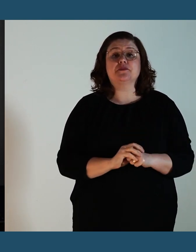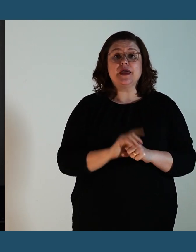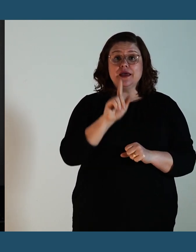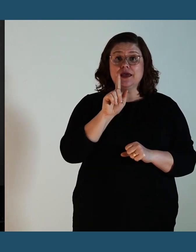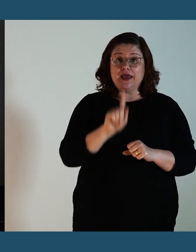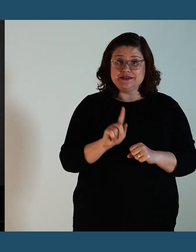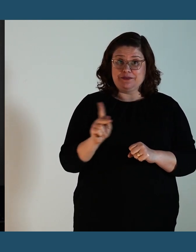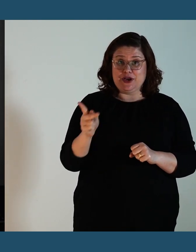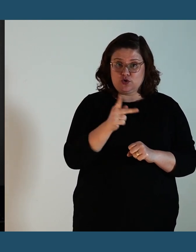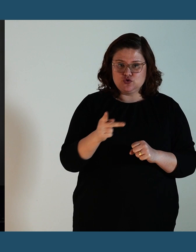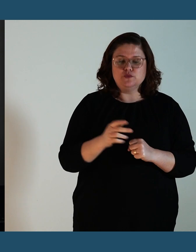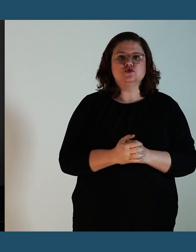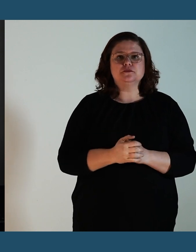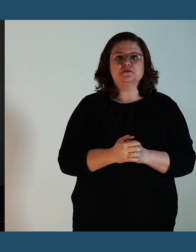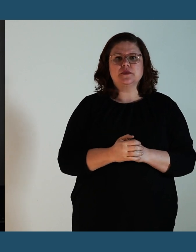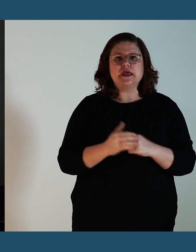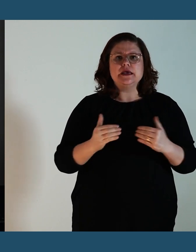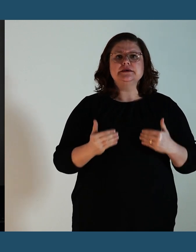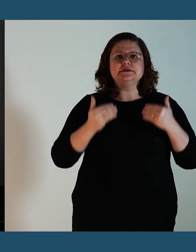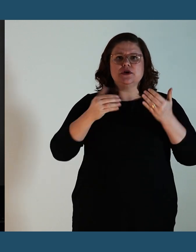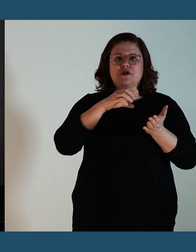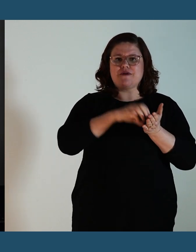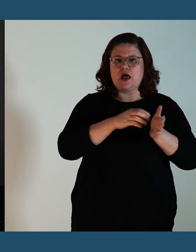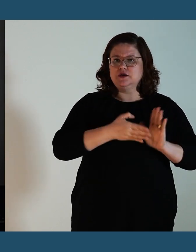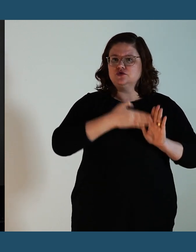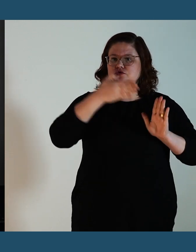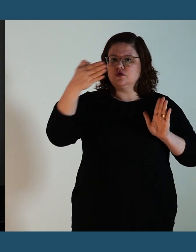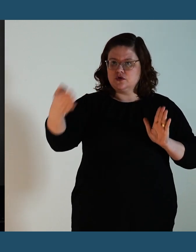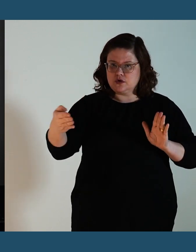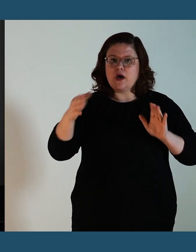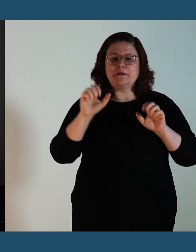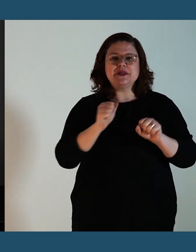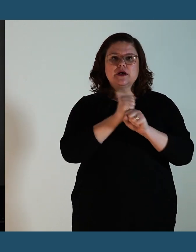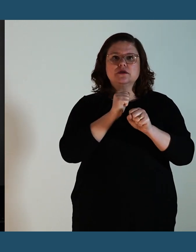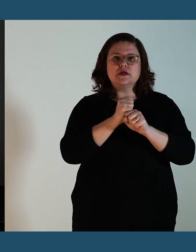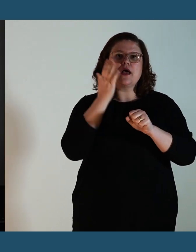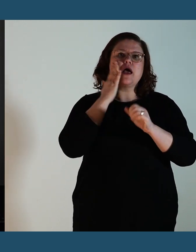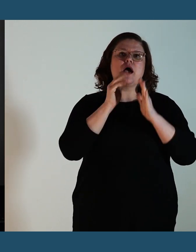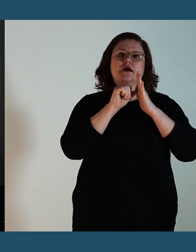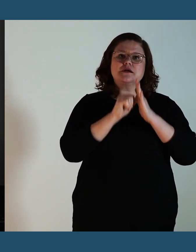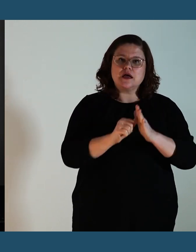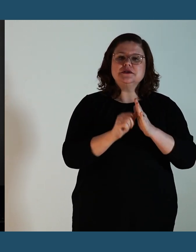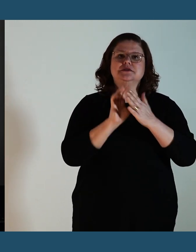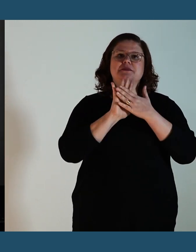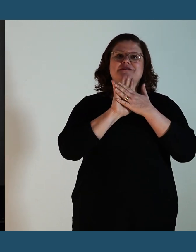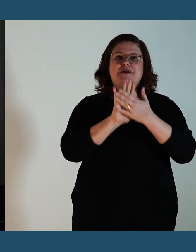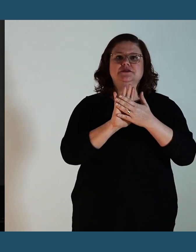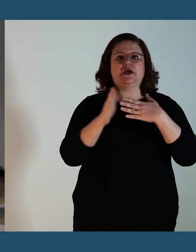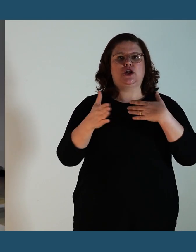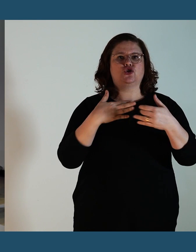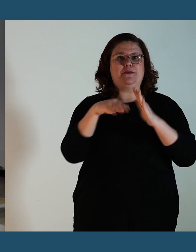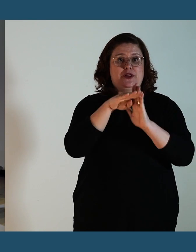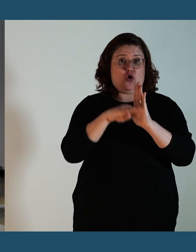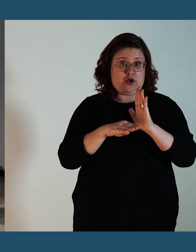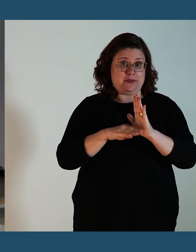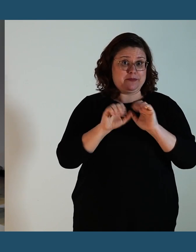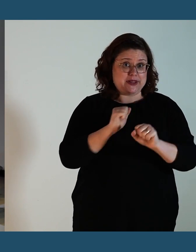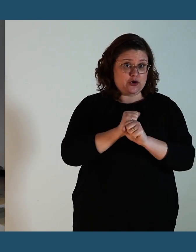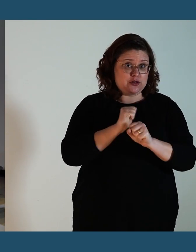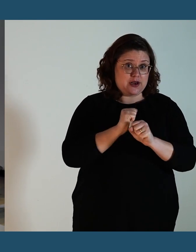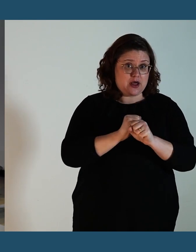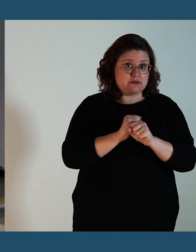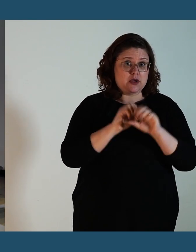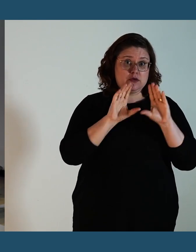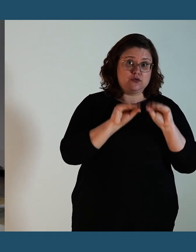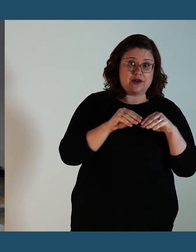Ensimmäinen kysymys, pitäisikö seuraavan hallituskauden aikana luoda rasismin vastainen toimintaohjelma, kyllä vai